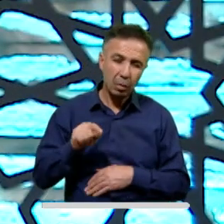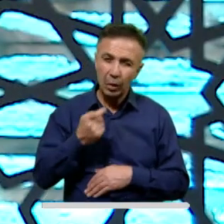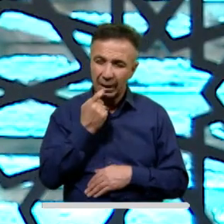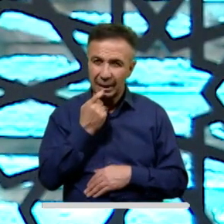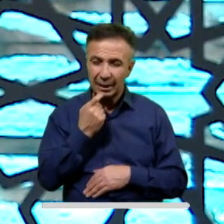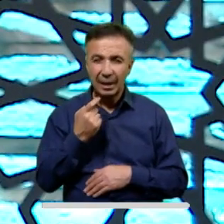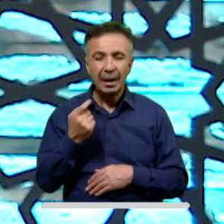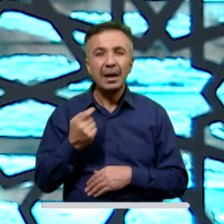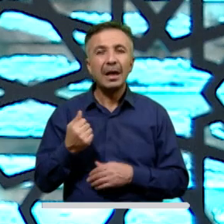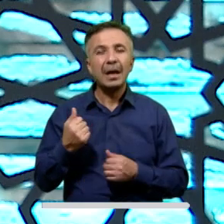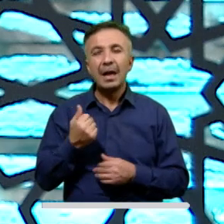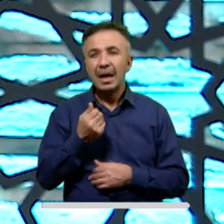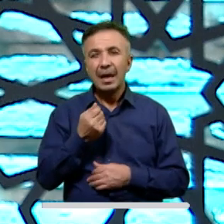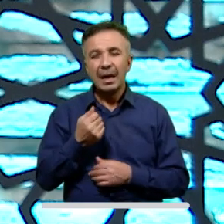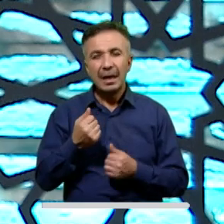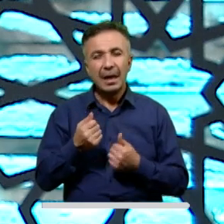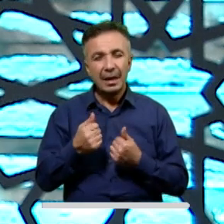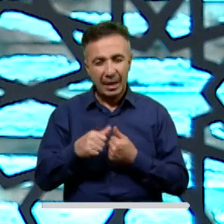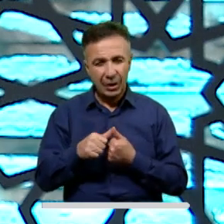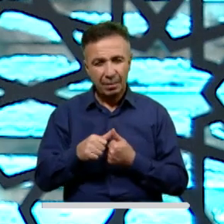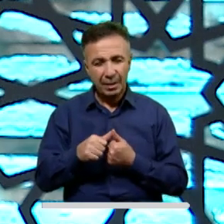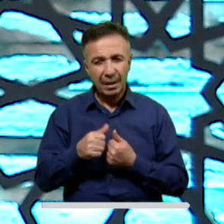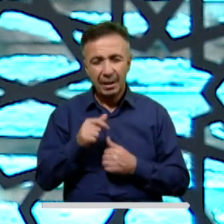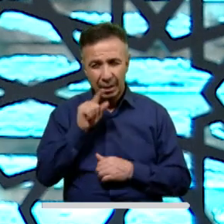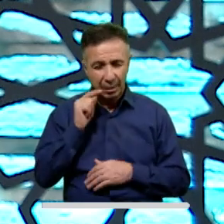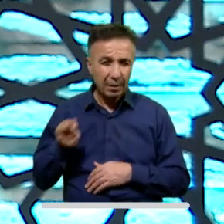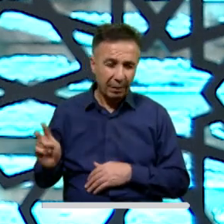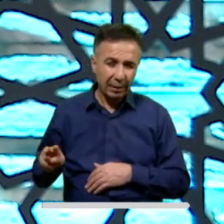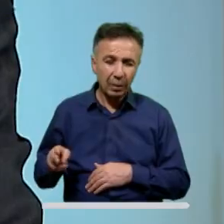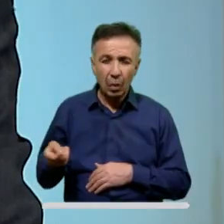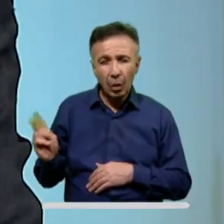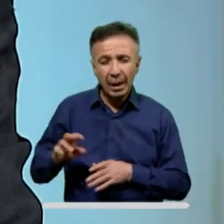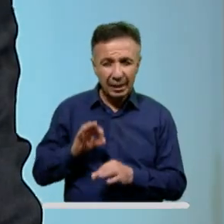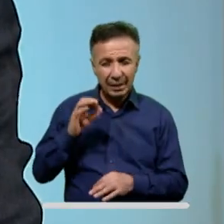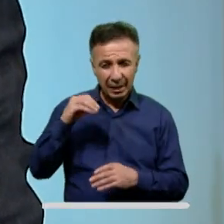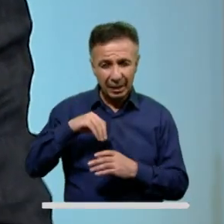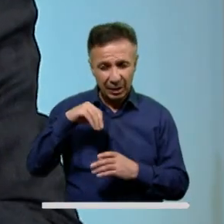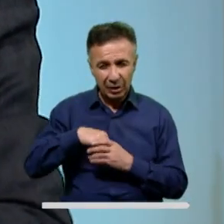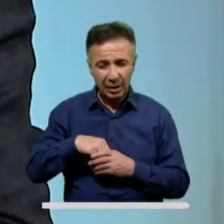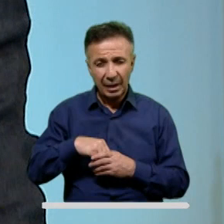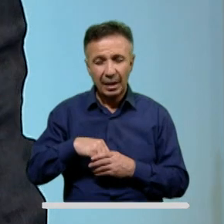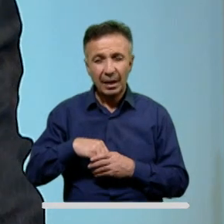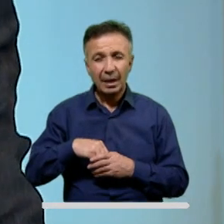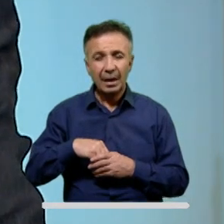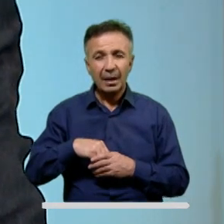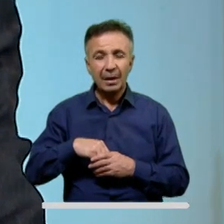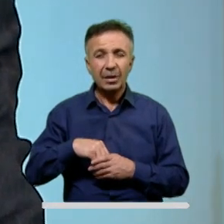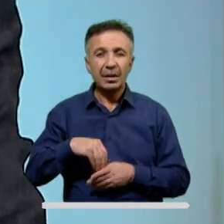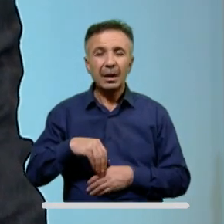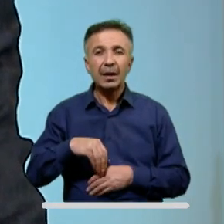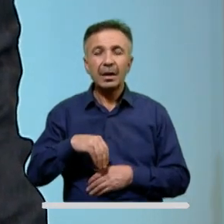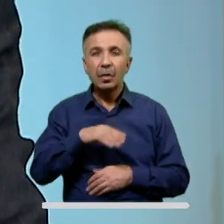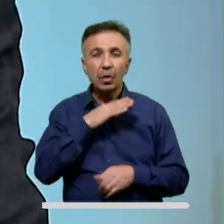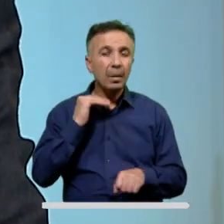beyim de vefat etti diyor. Ölen insanlar adına da kurban kesilebilir mi? Yani ölü kurbanı diye öyle bir kurban yok. Ancak